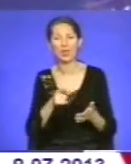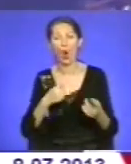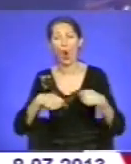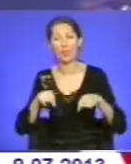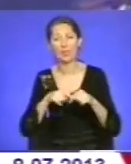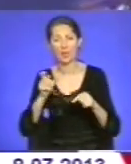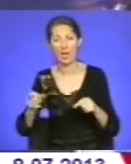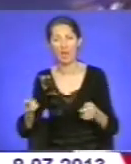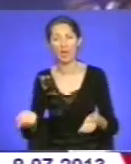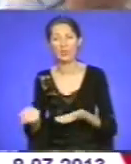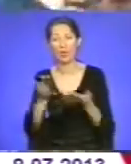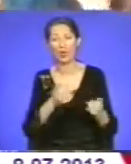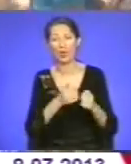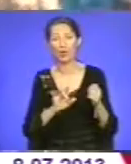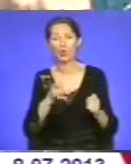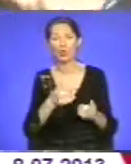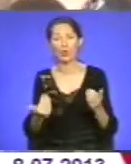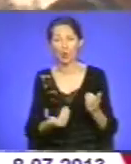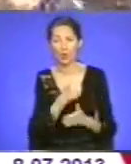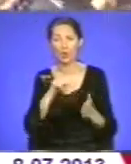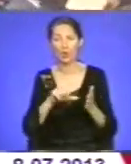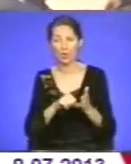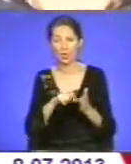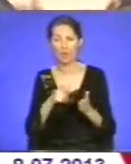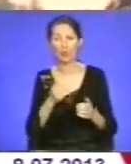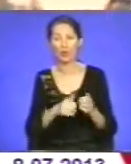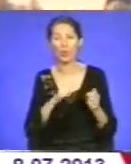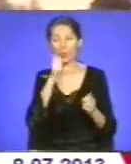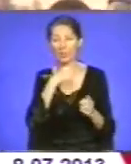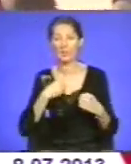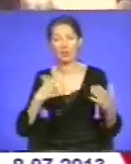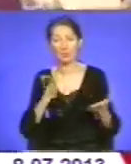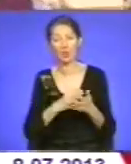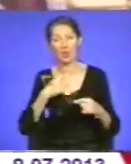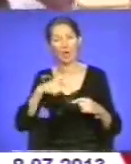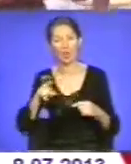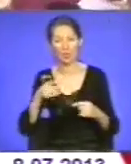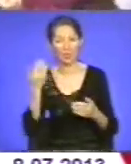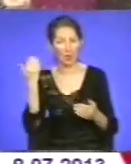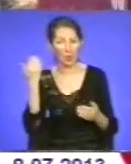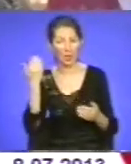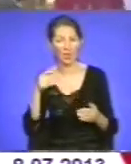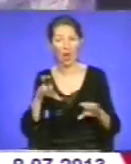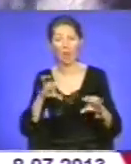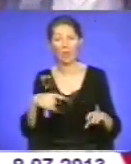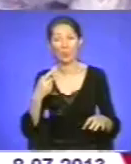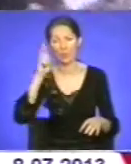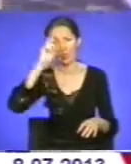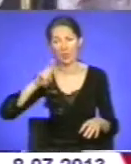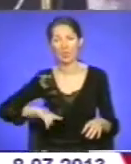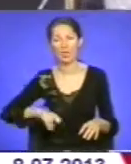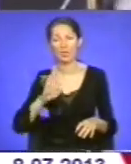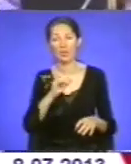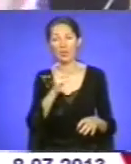щораз нових учасників. Той щороку свято є відмінним від попереднього. Голова облдержадміністрації Валентин